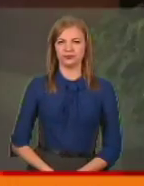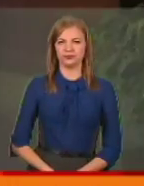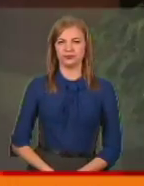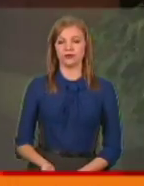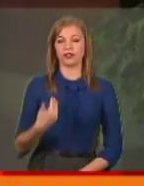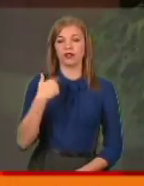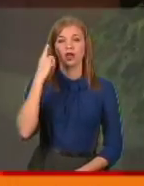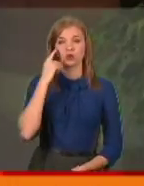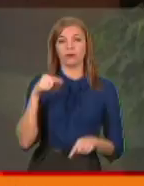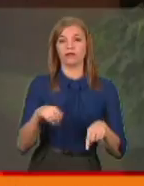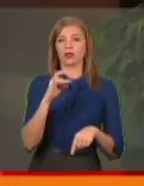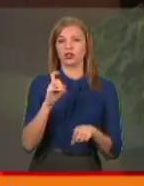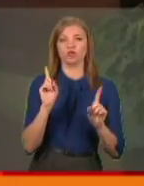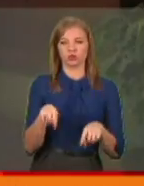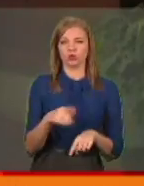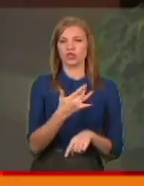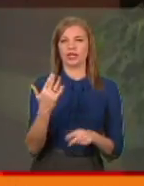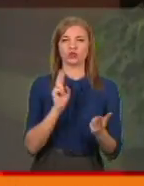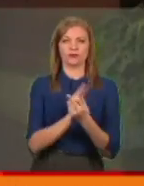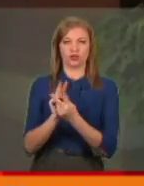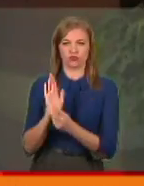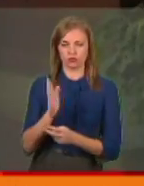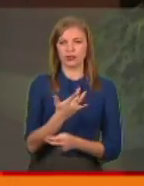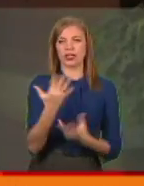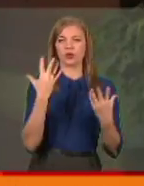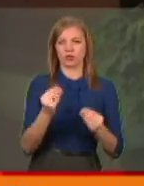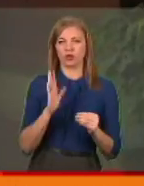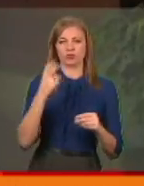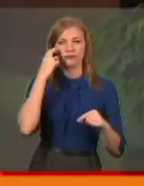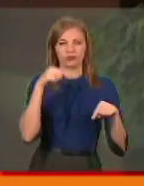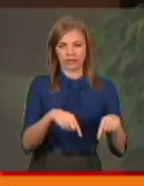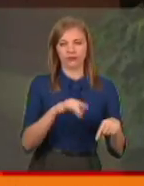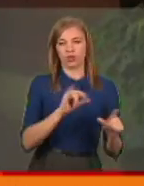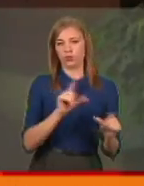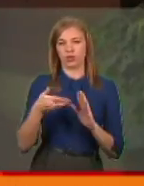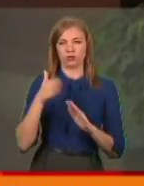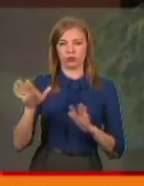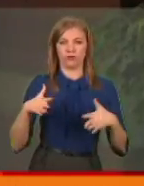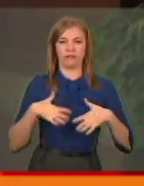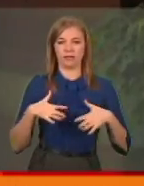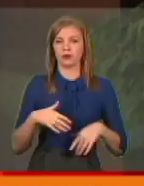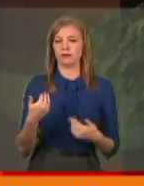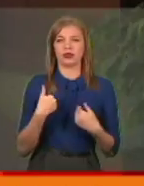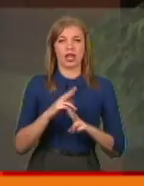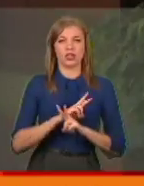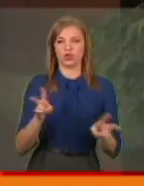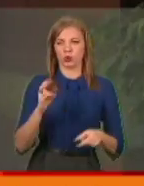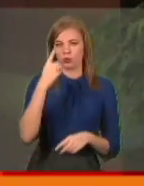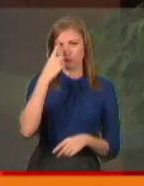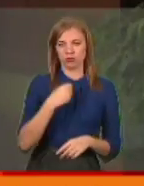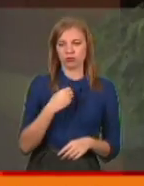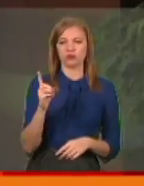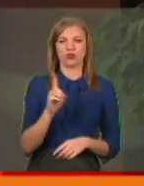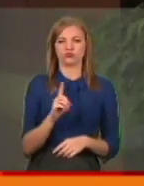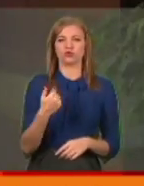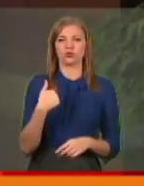можливість. Я думаю, що і в цей раз теж кілька зустріч проведу, кілька днів проведу в Києві і уїду додому в Крим. Мене ніхто не предупреждав про те,